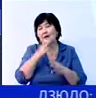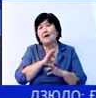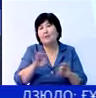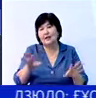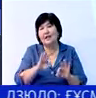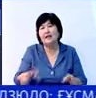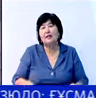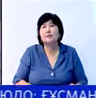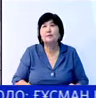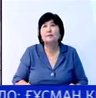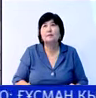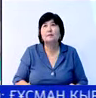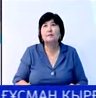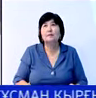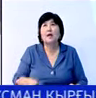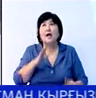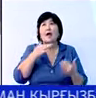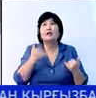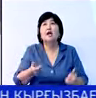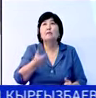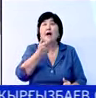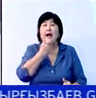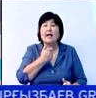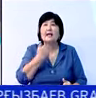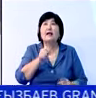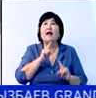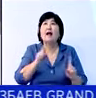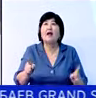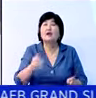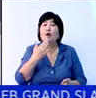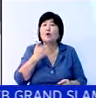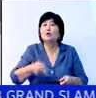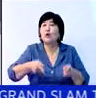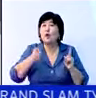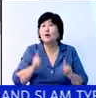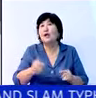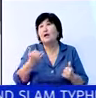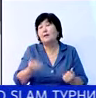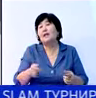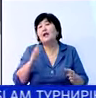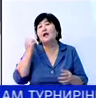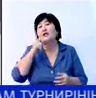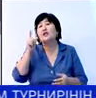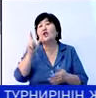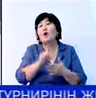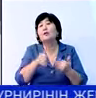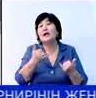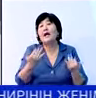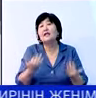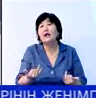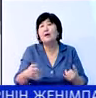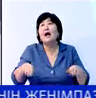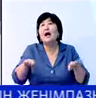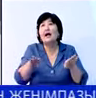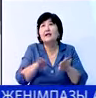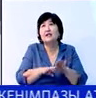бейнематериалы. Заманауи этникалық музыка әр ұлттың төл өнерін, ескі әуендерін қазіргі заманға сай етіп